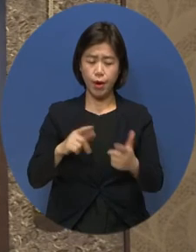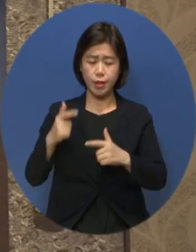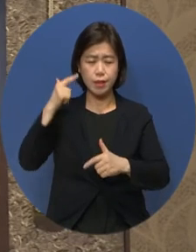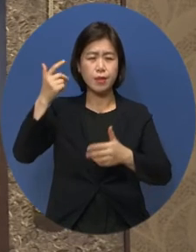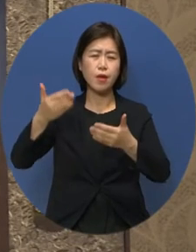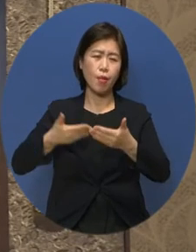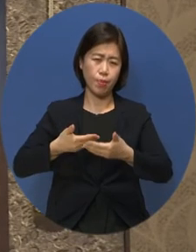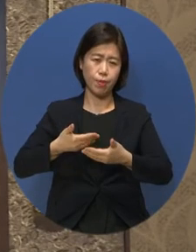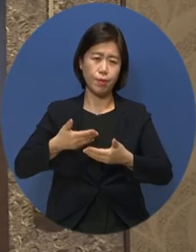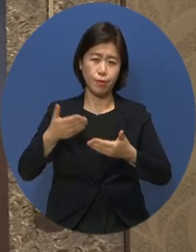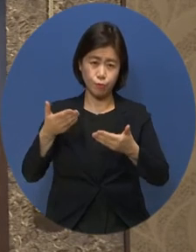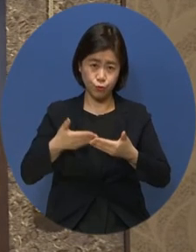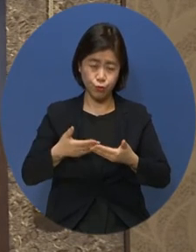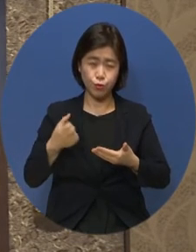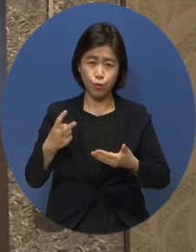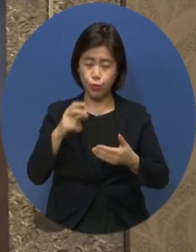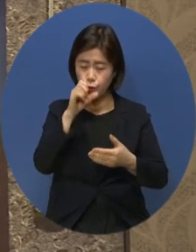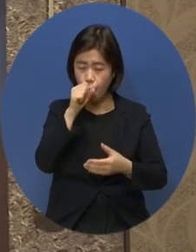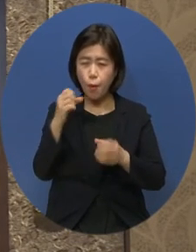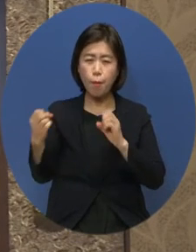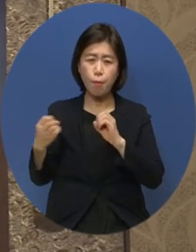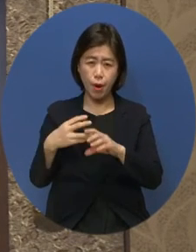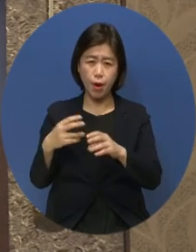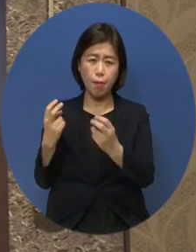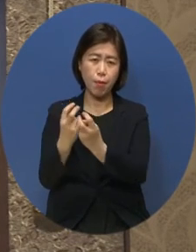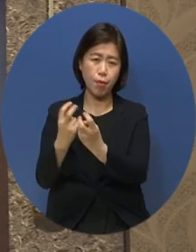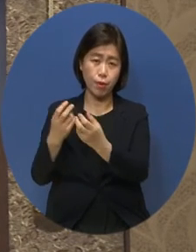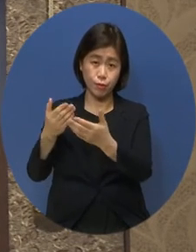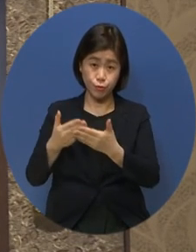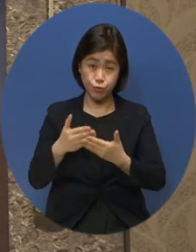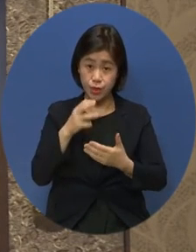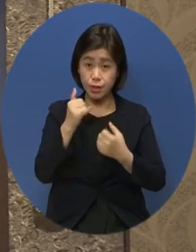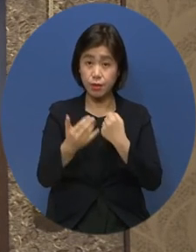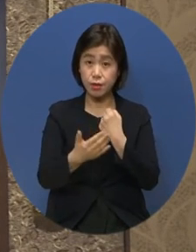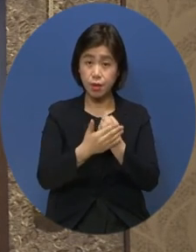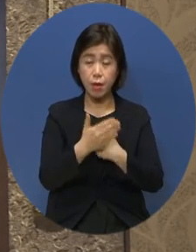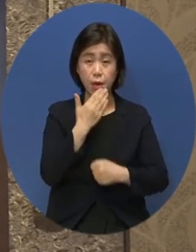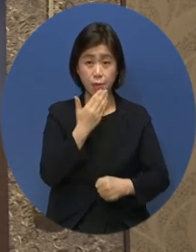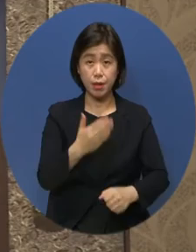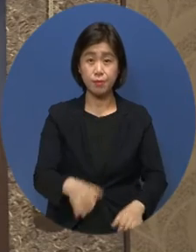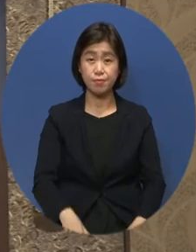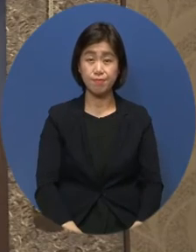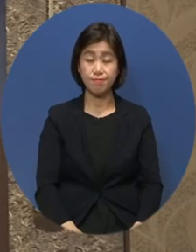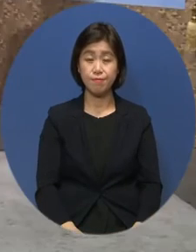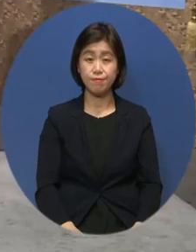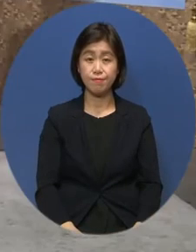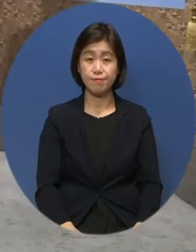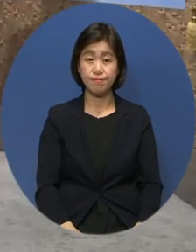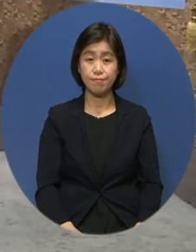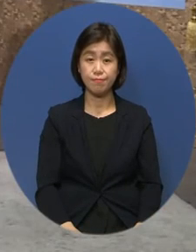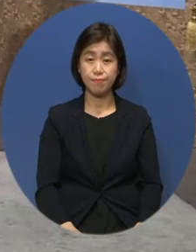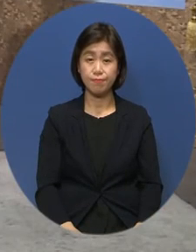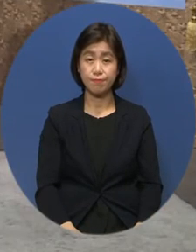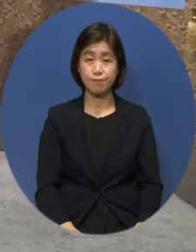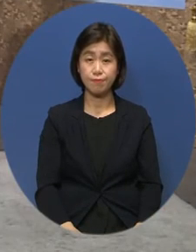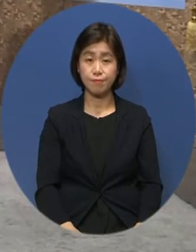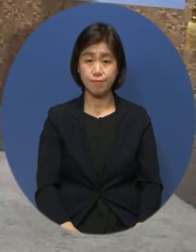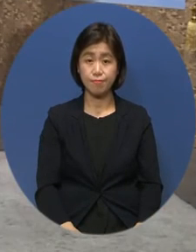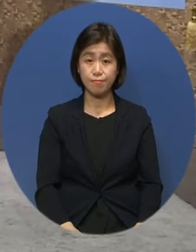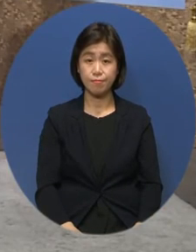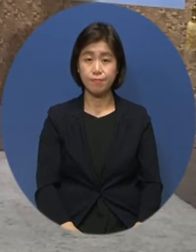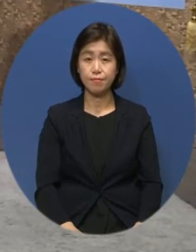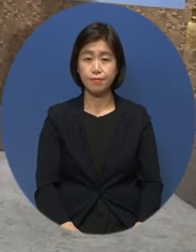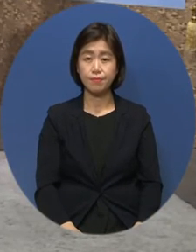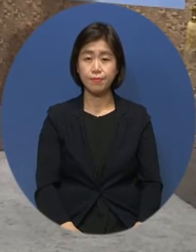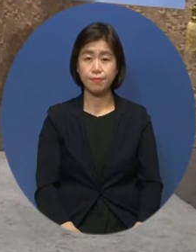또 좋은 대안을 제시를 해 주셨기 때문에 가능한 일이었습니다 4 그럼 또 이제 이야기 폭을 좀더